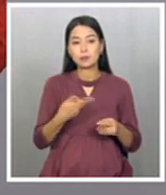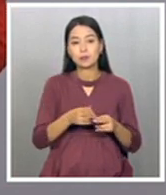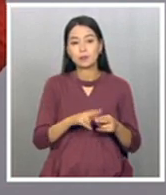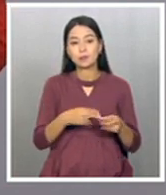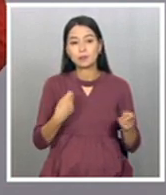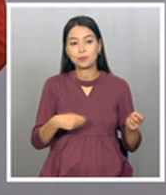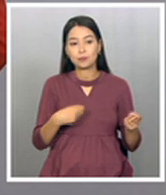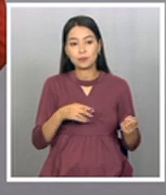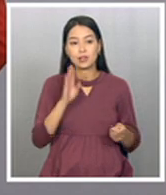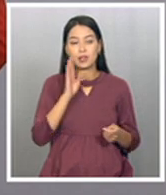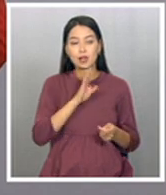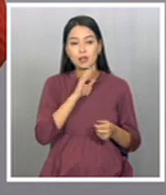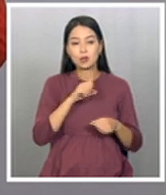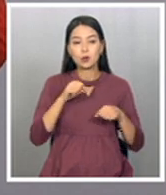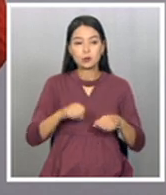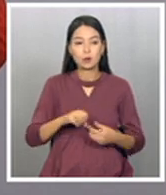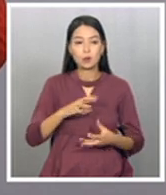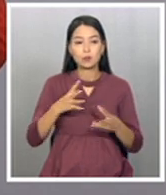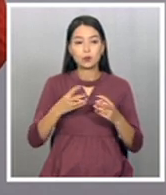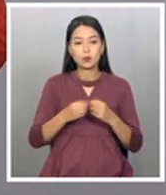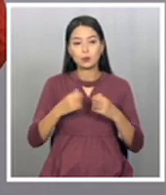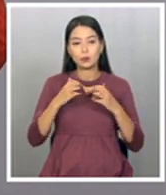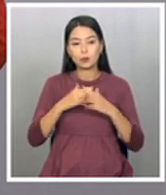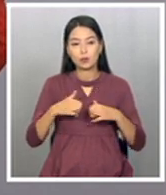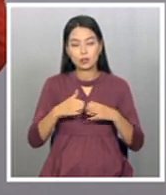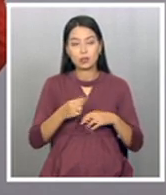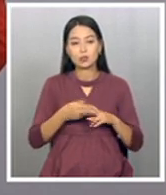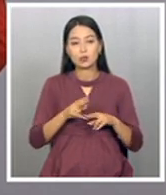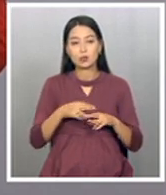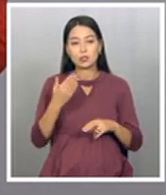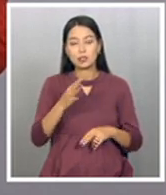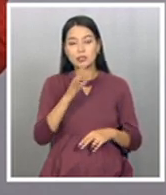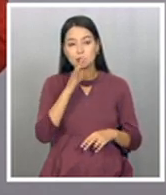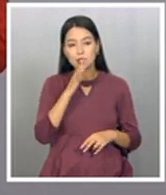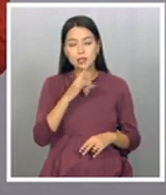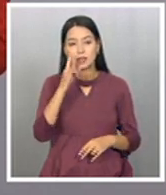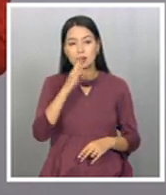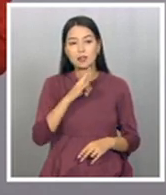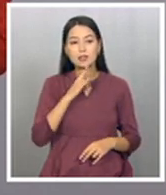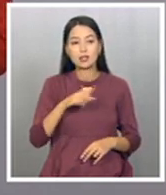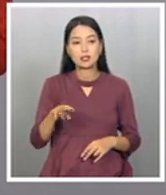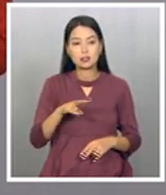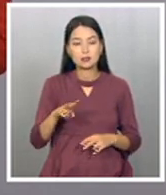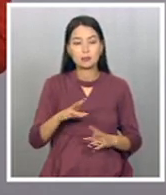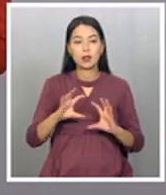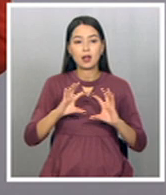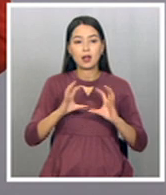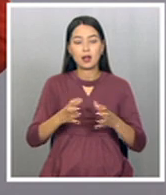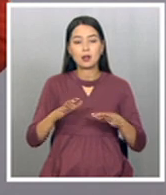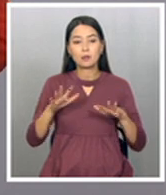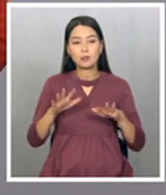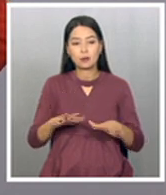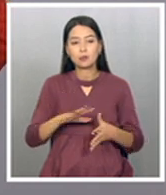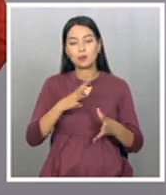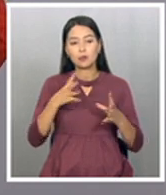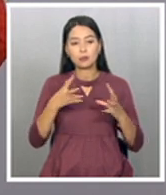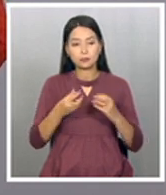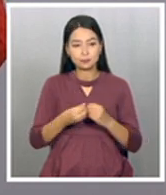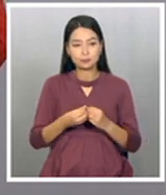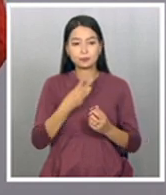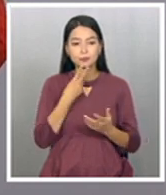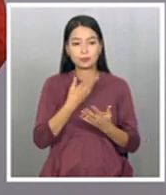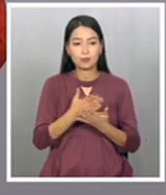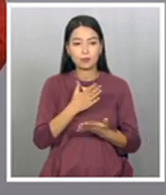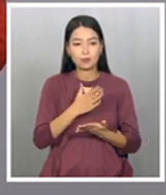әйел құқығының тапталуы сол замандардағы қазақ әдебиетінде де, әлем әдебиетінде де кездесіп жатты.